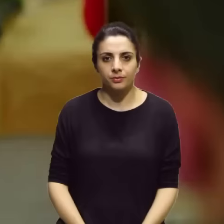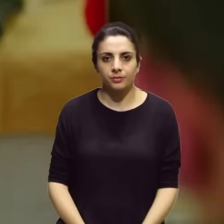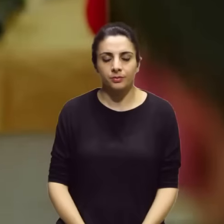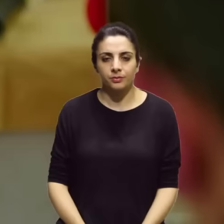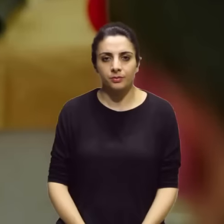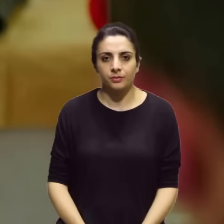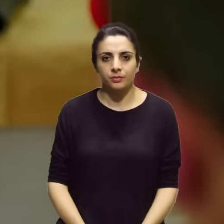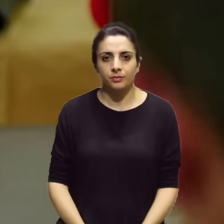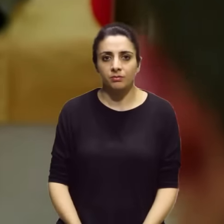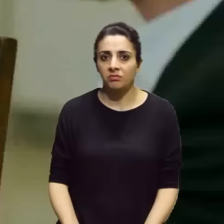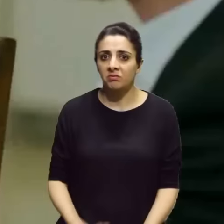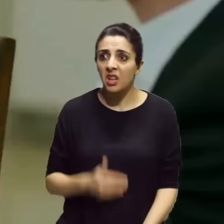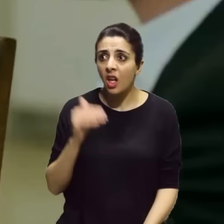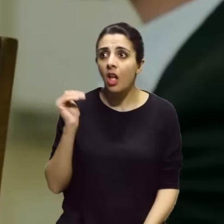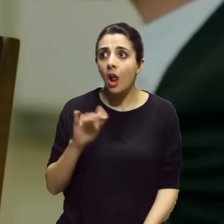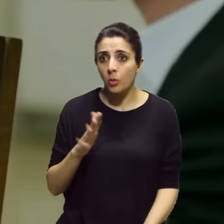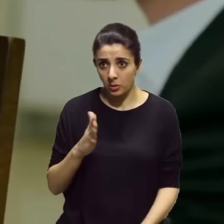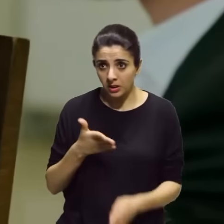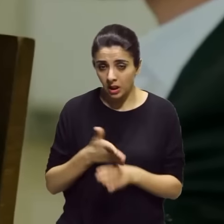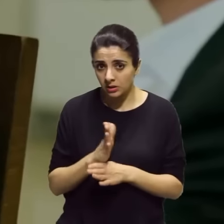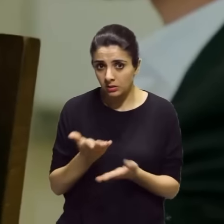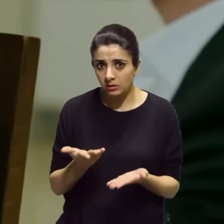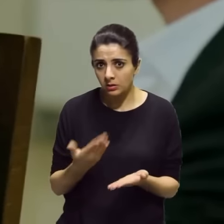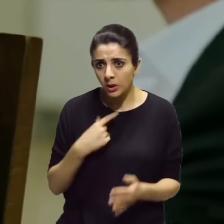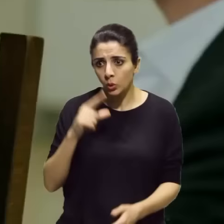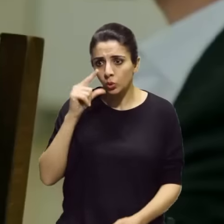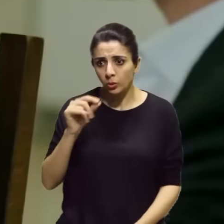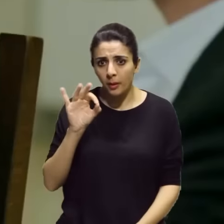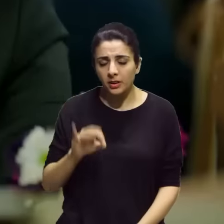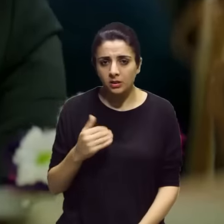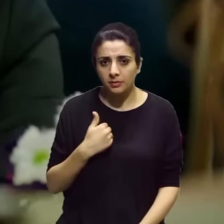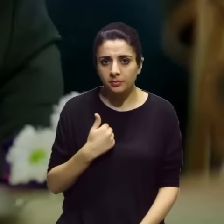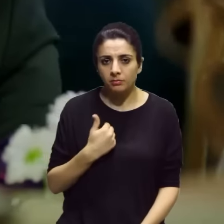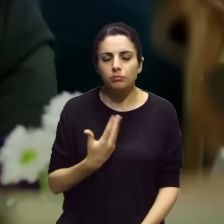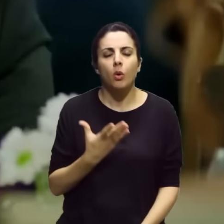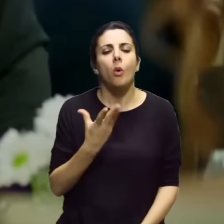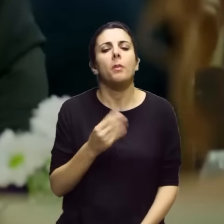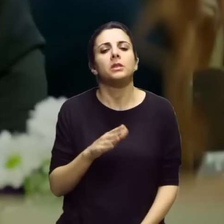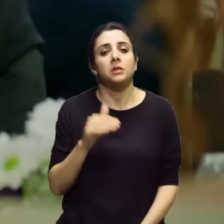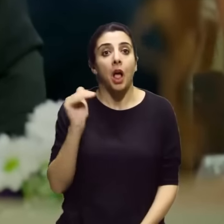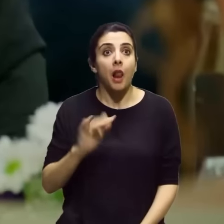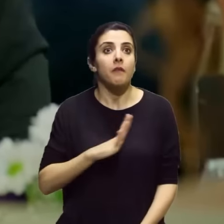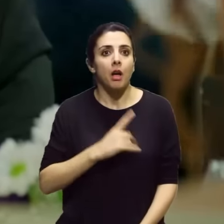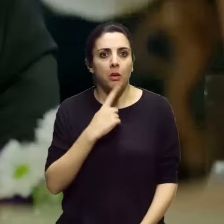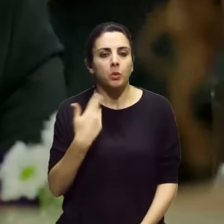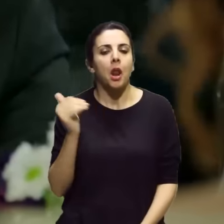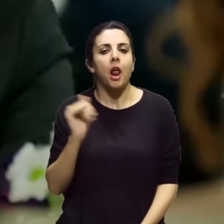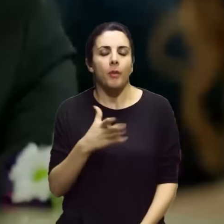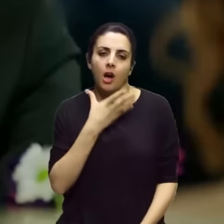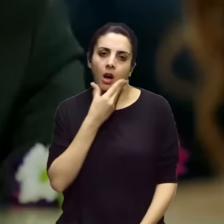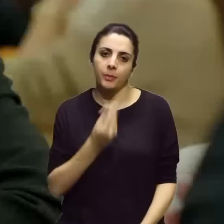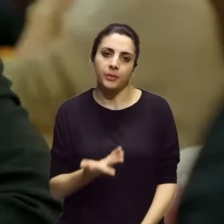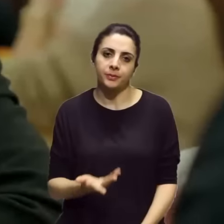Sabri saatine bakıyor. Ya, acaba gelmeyecek mi gerçekten? Ben de şüpheye düştüm şimdi. Olur mu canım öyle geleceğim deyip gelmemek? Ne kadar